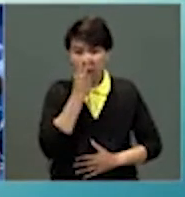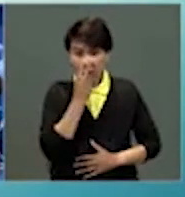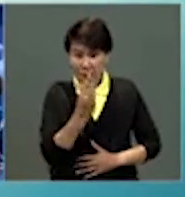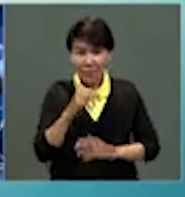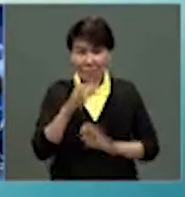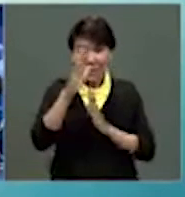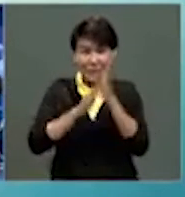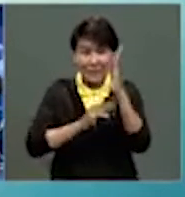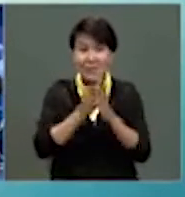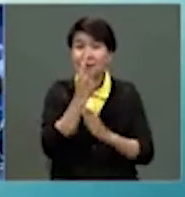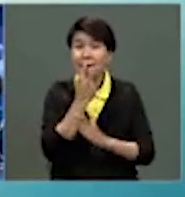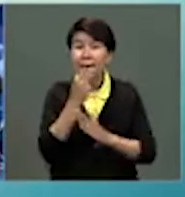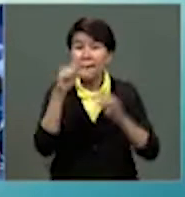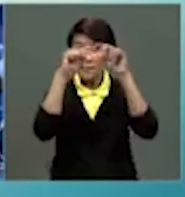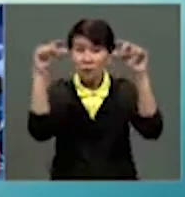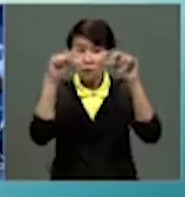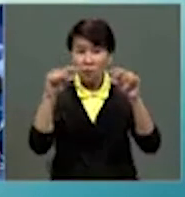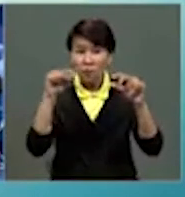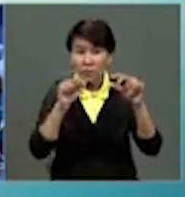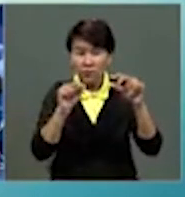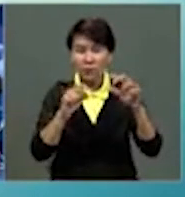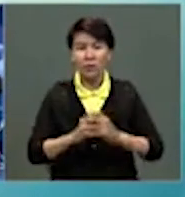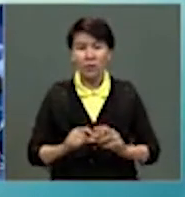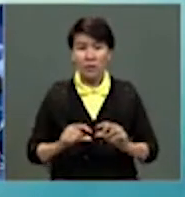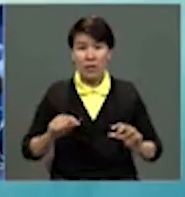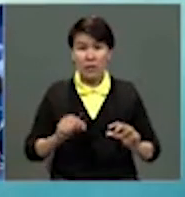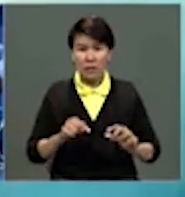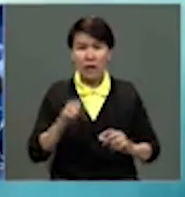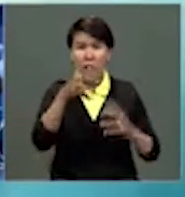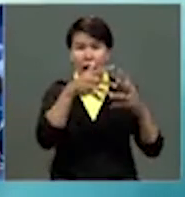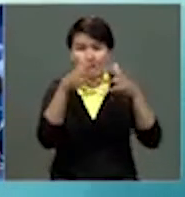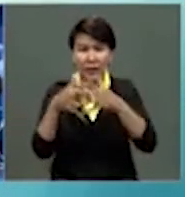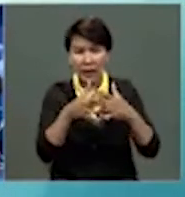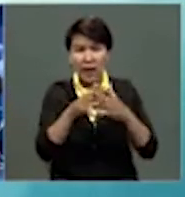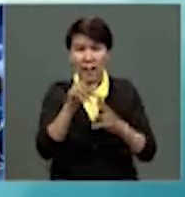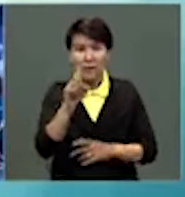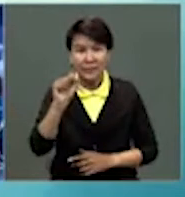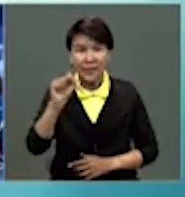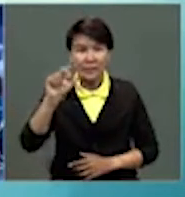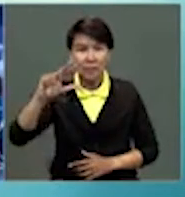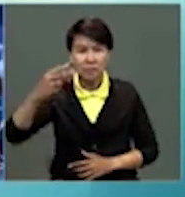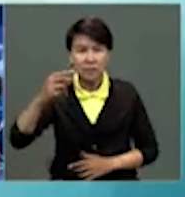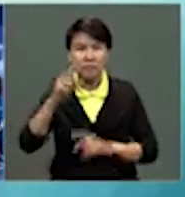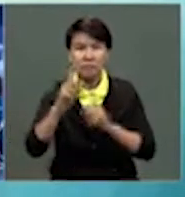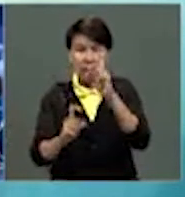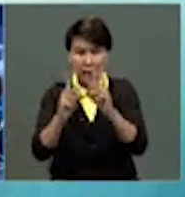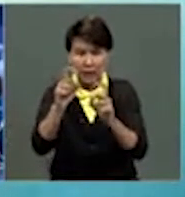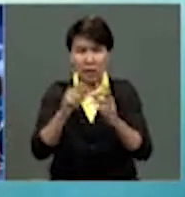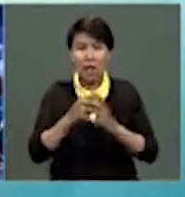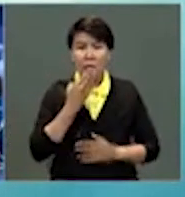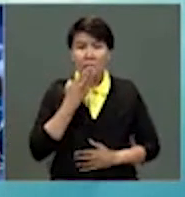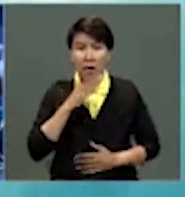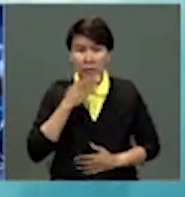แสนหกเพิ่มมาวันเดียวสองหมื่นห้านะครับก็มีตัวเลขที่เสียชีวิตที่เป็นกรอบระบายสีพื้นหลังสีแดงนะครับ3เอดส์การนะครับแสน 3ที่เสียชีวิตไปนะครับบราซิล 6